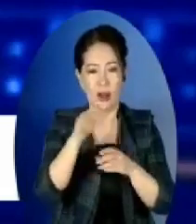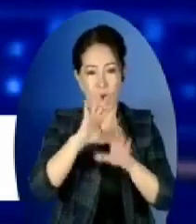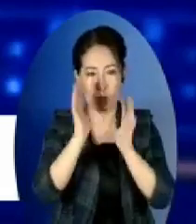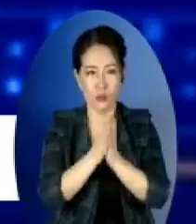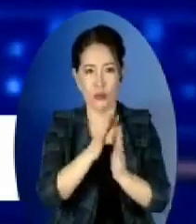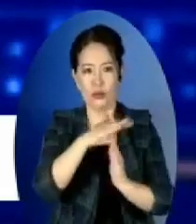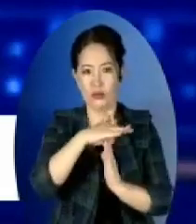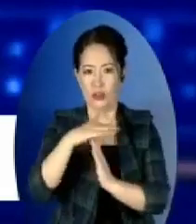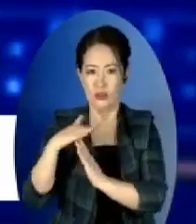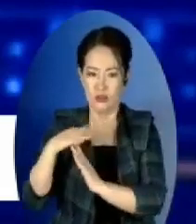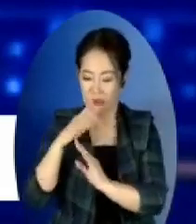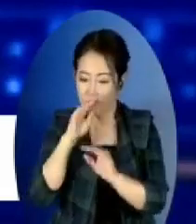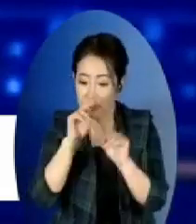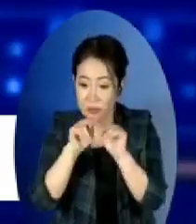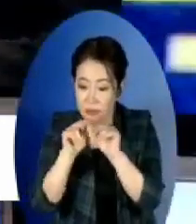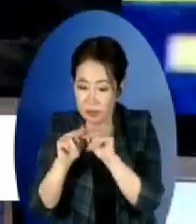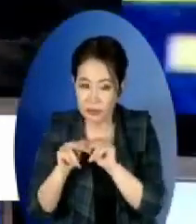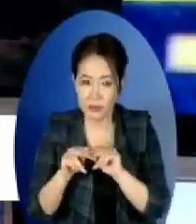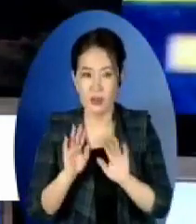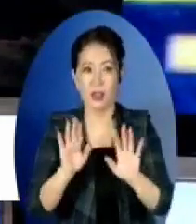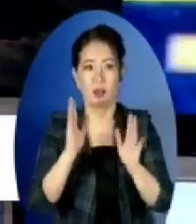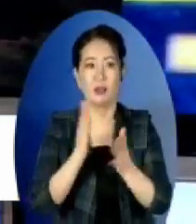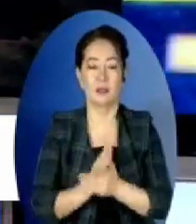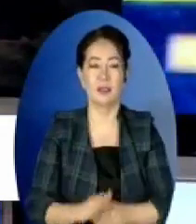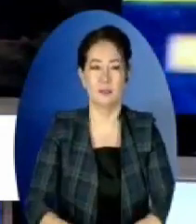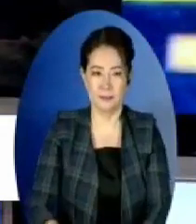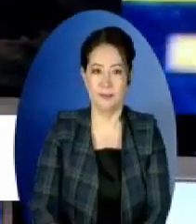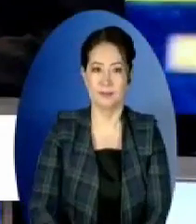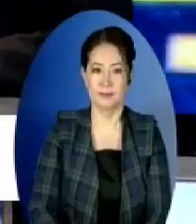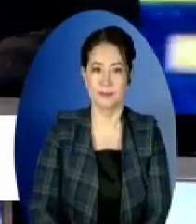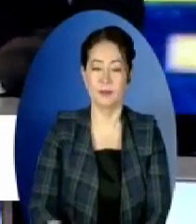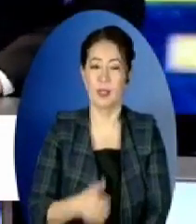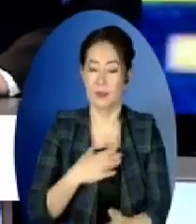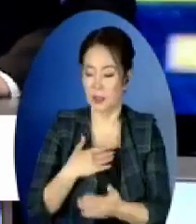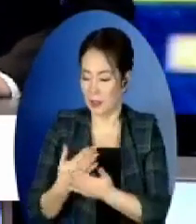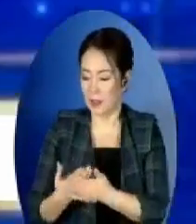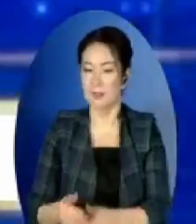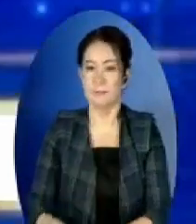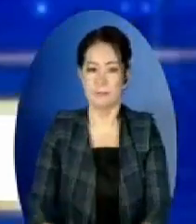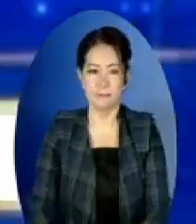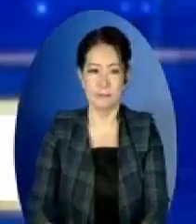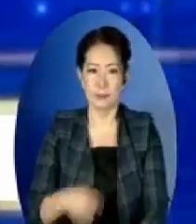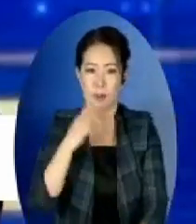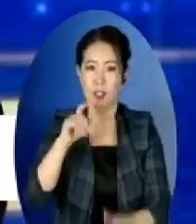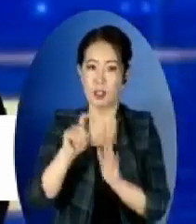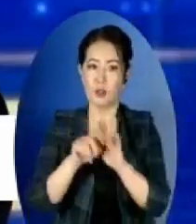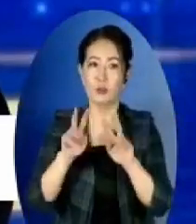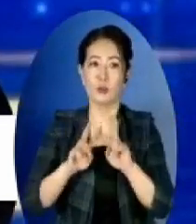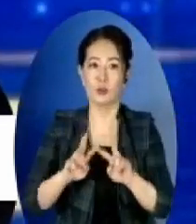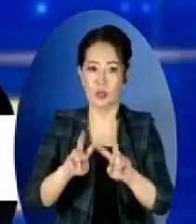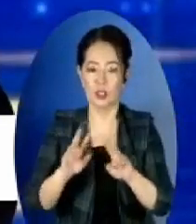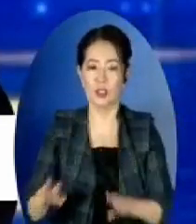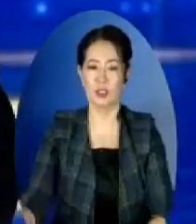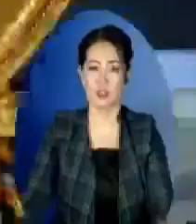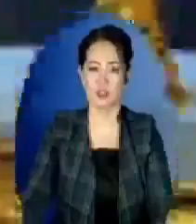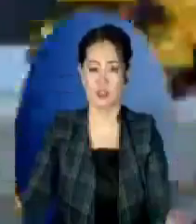бүгдийг зогсоож одоо шалгаж байгаа юм байдалтай байгаа. За баярлалаа танд. Цагийн хувьд мэдээлэл хөтөлбөр үргэлжлүүлж байна.